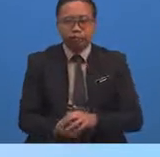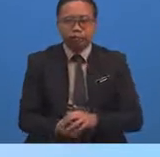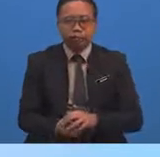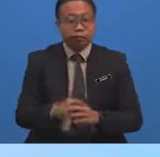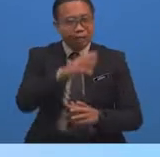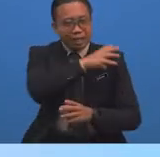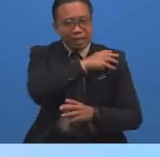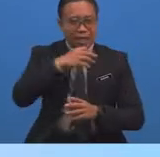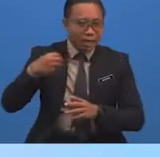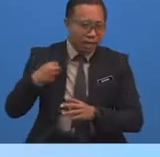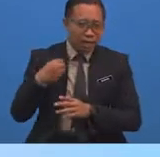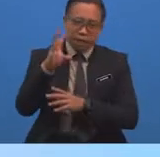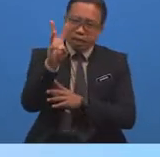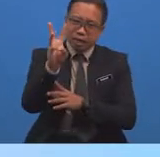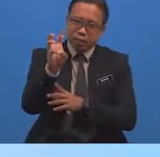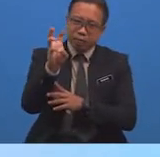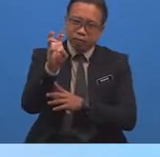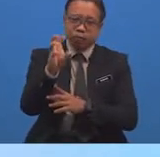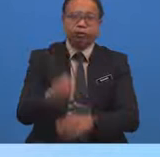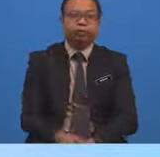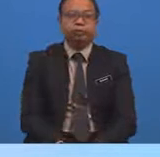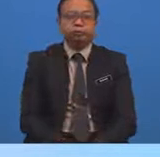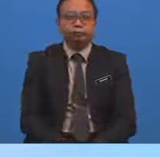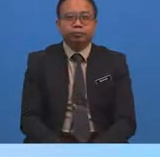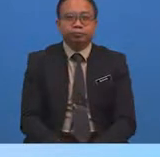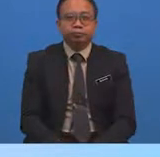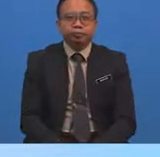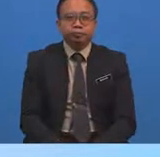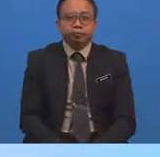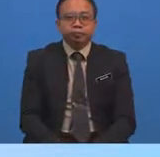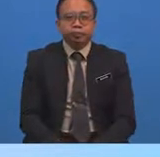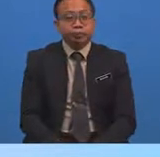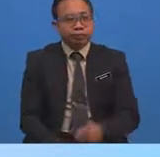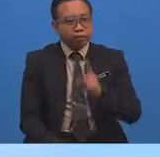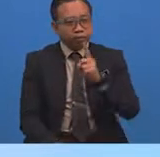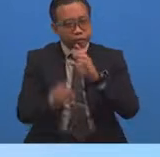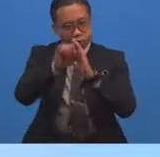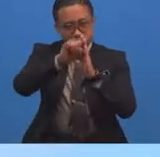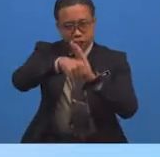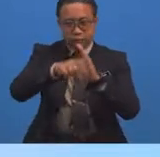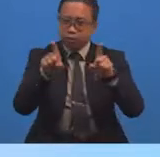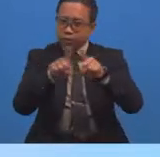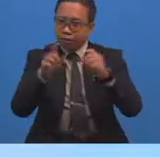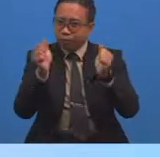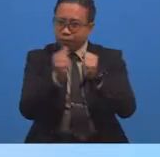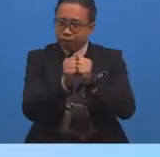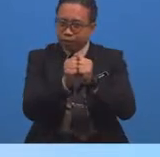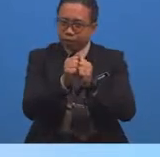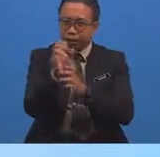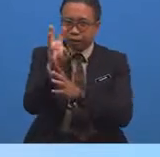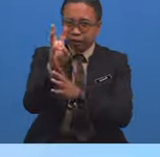dan 60 make satu jam bersamaan